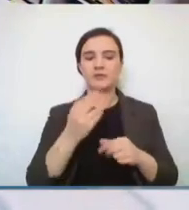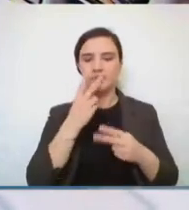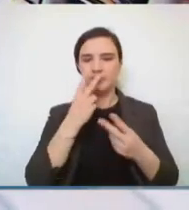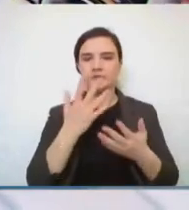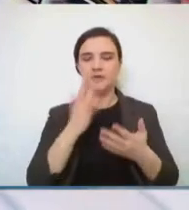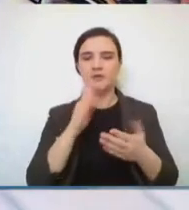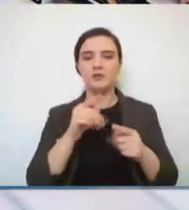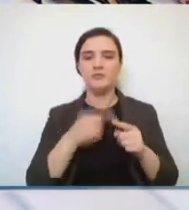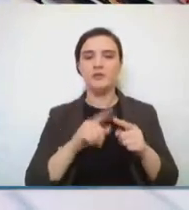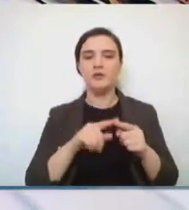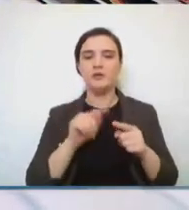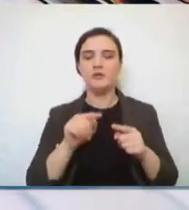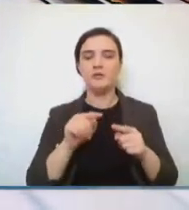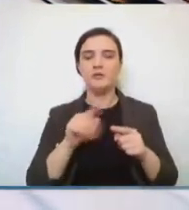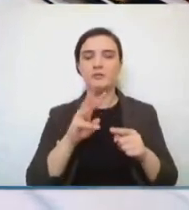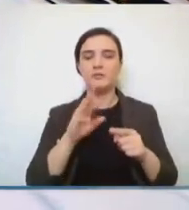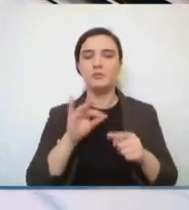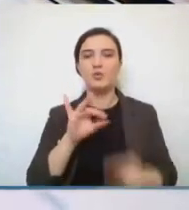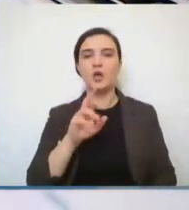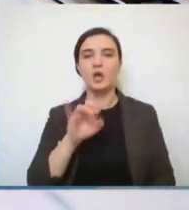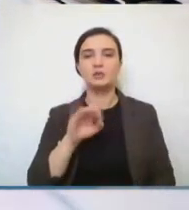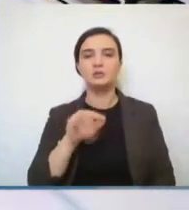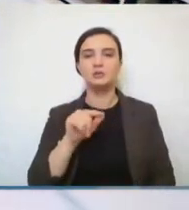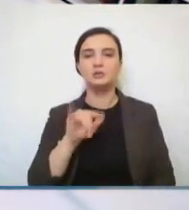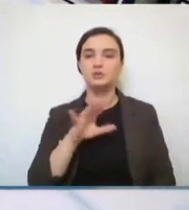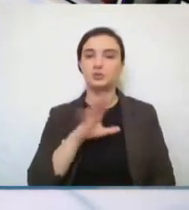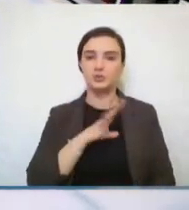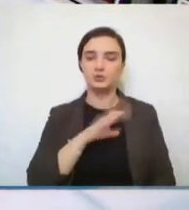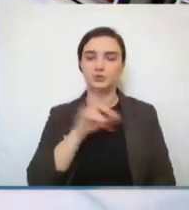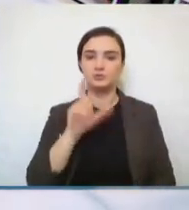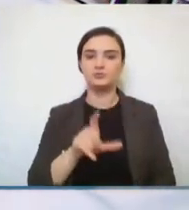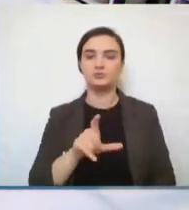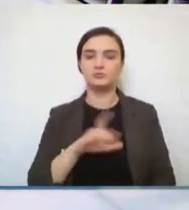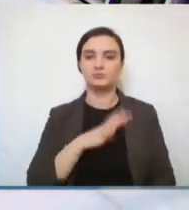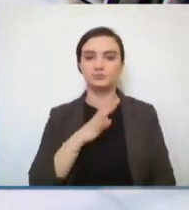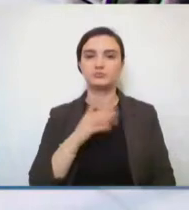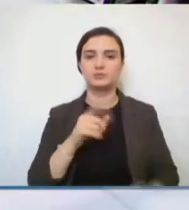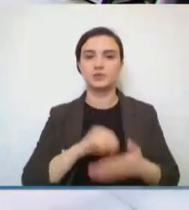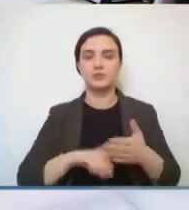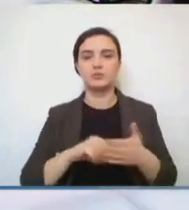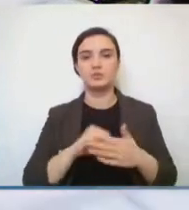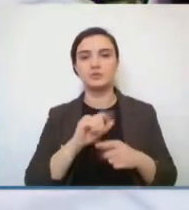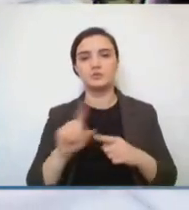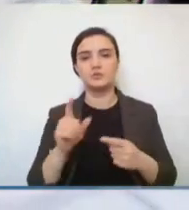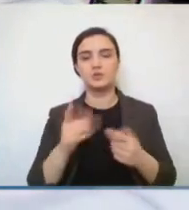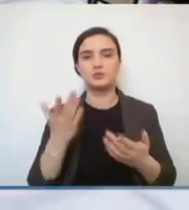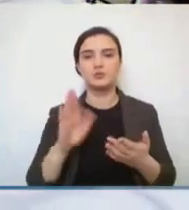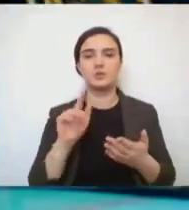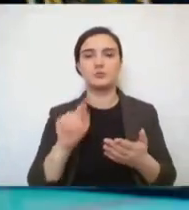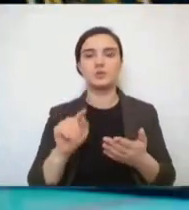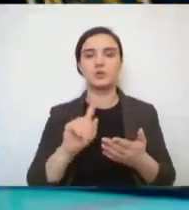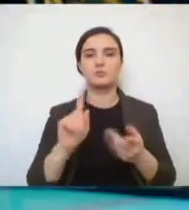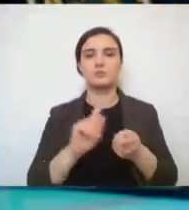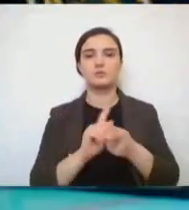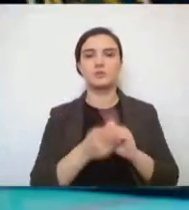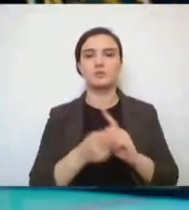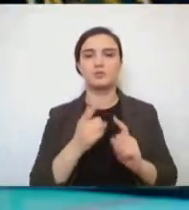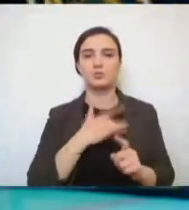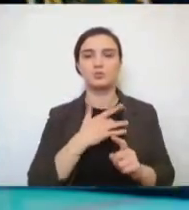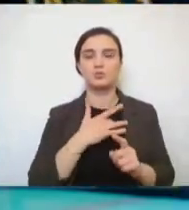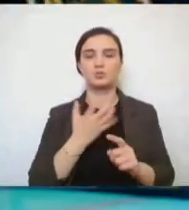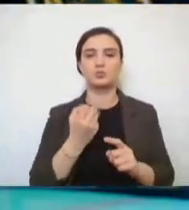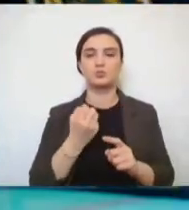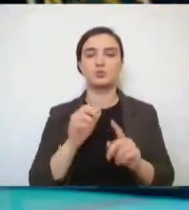თუნდაც მიოკარდიტი რომ გქონდეს გადატანილი, გამოიწვია თუ ამან რაიმე ცვლილებები გულის კუნთის